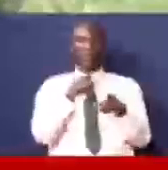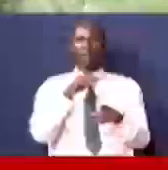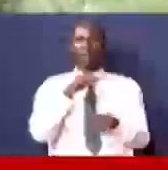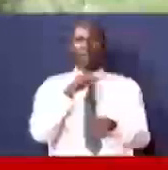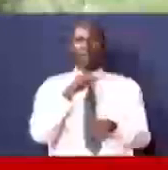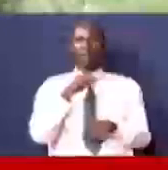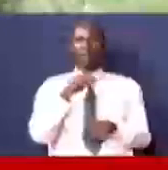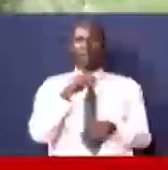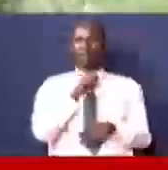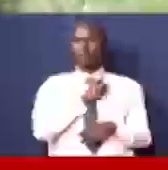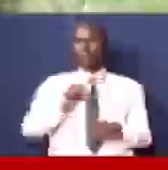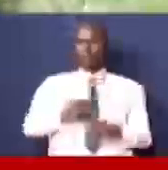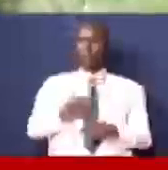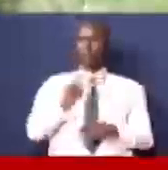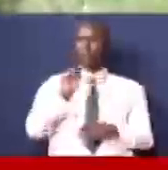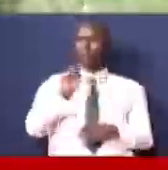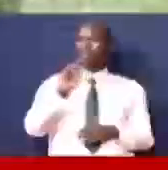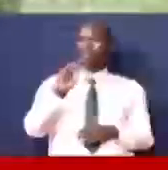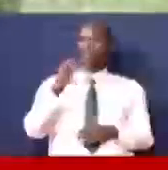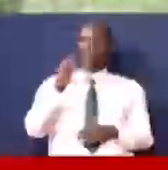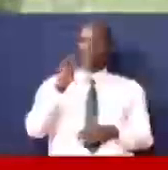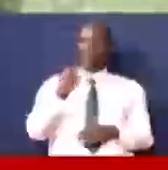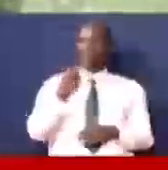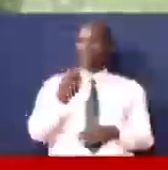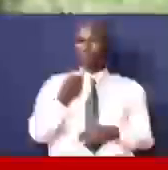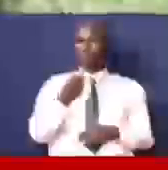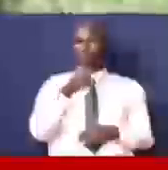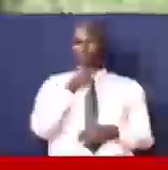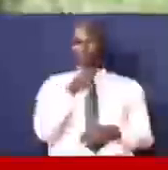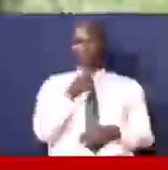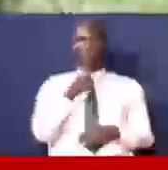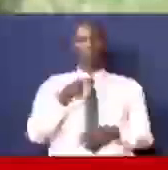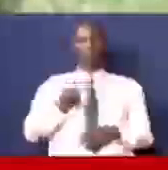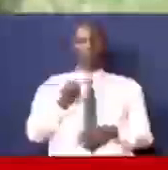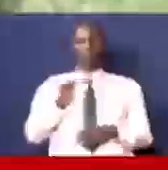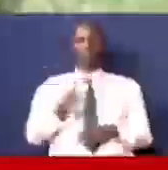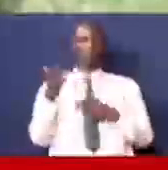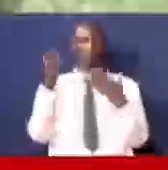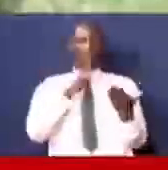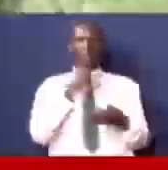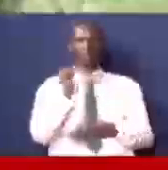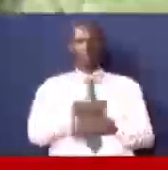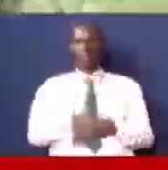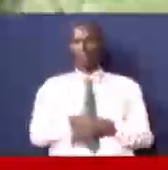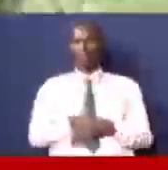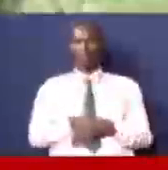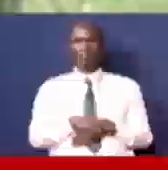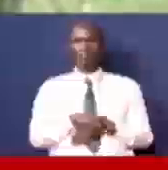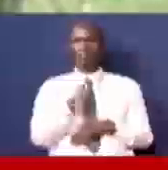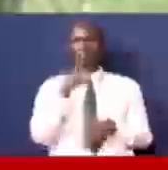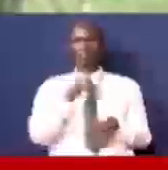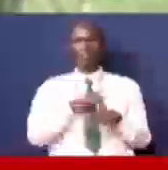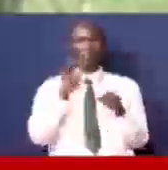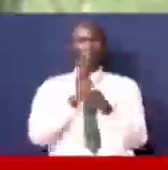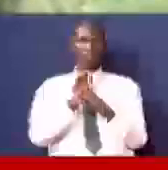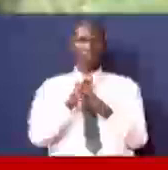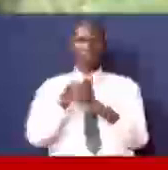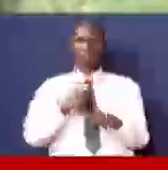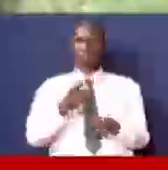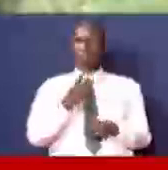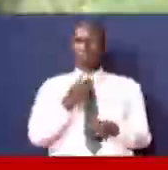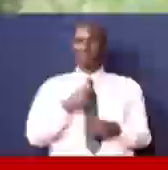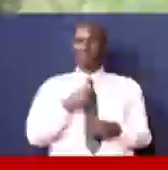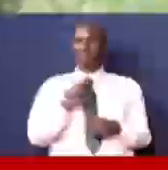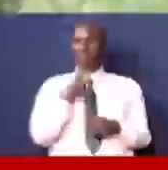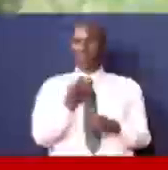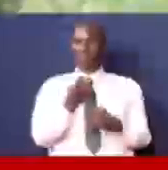iya. Mwana asa. Yes. Mwana iya no na atiwe ni mwetu wake. Na kutuwa ni mwana ni ukono mwene. Yes. Kuhuka kano